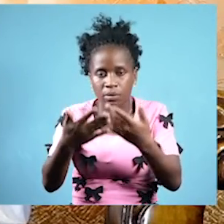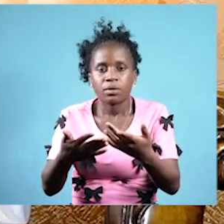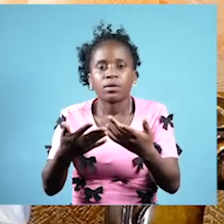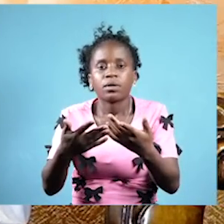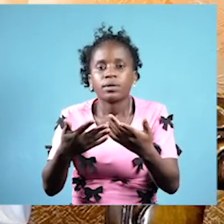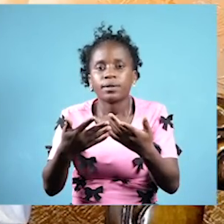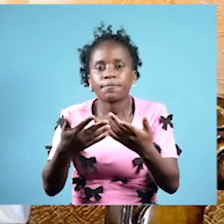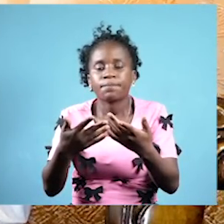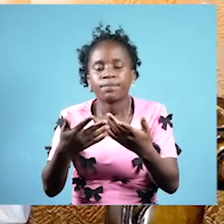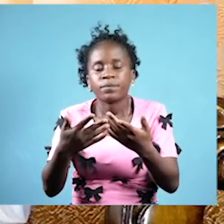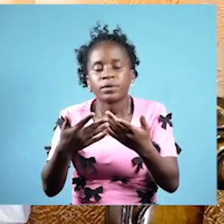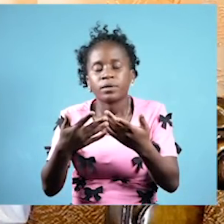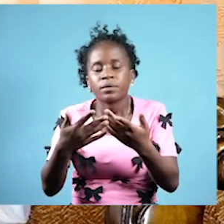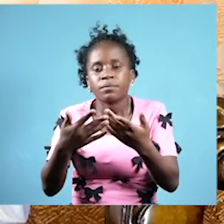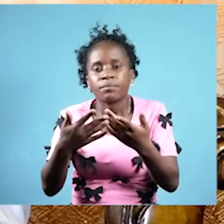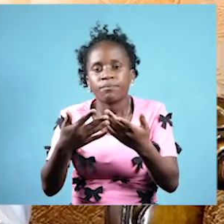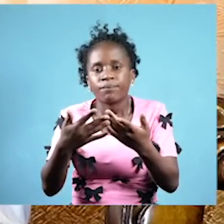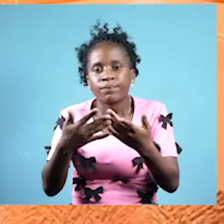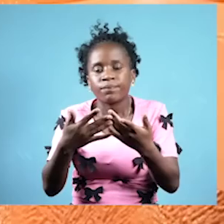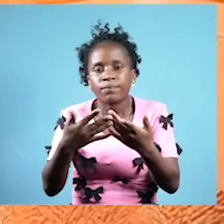nchi yetu imepitia changamoto nyingi